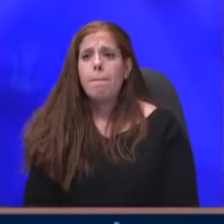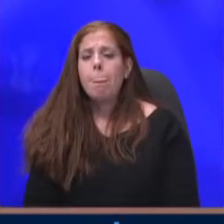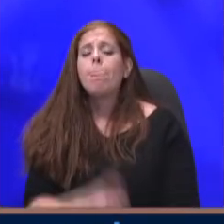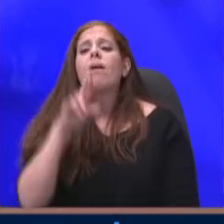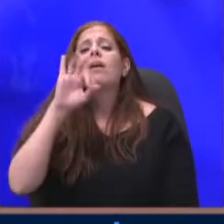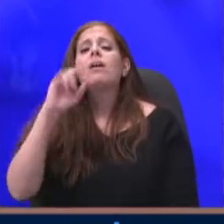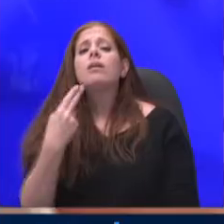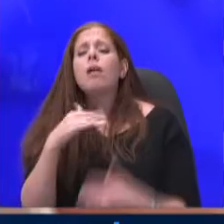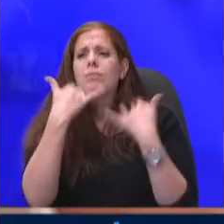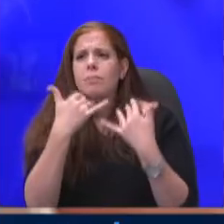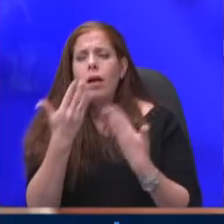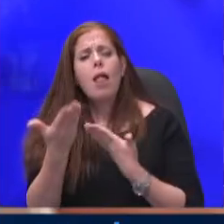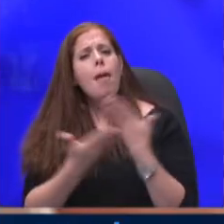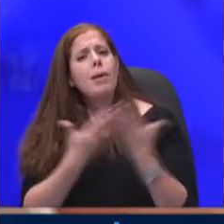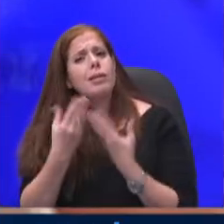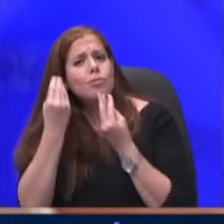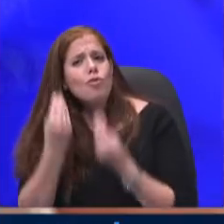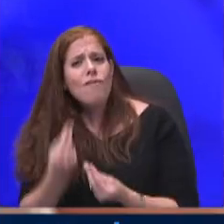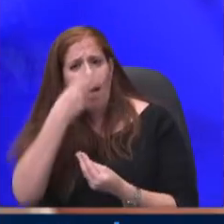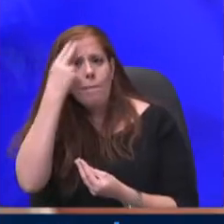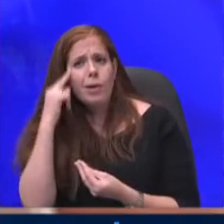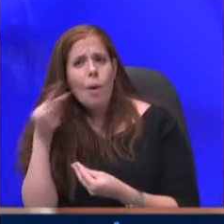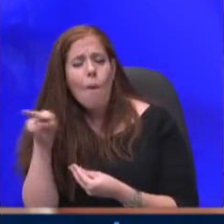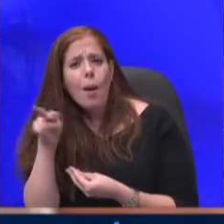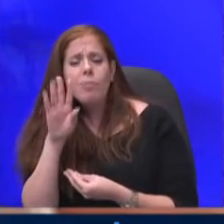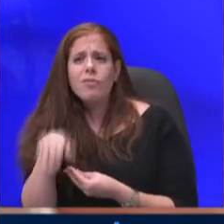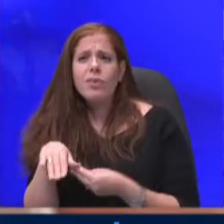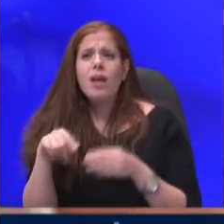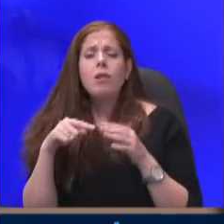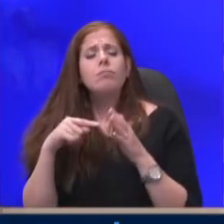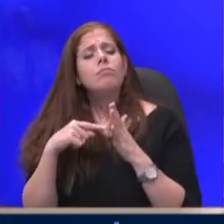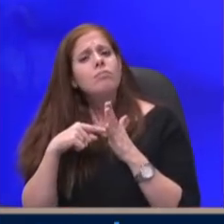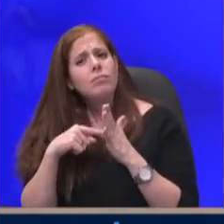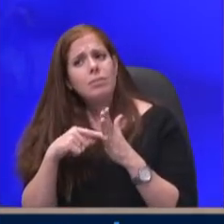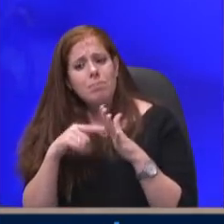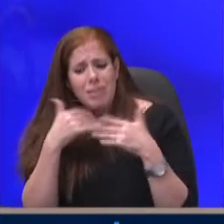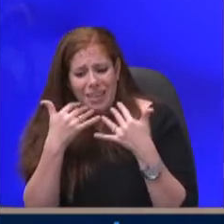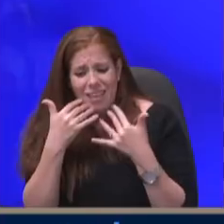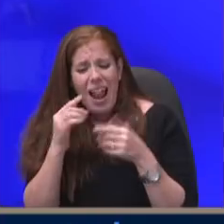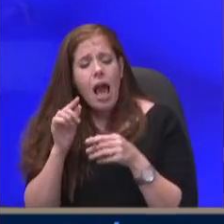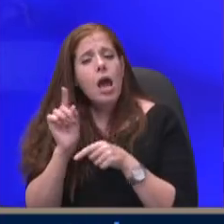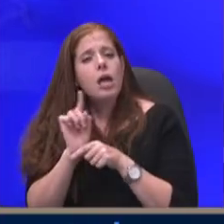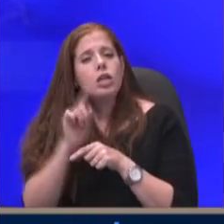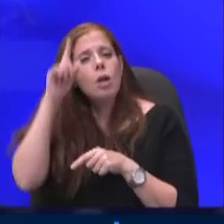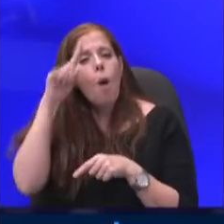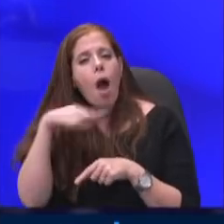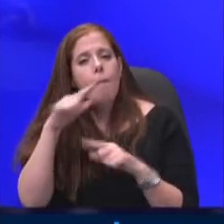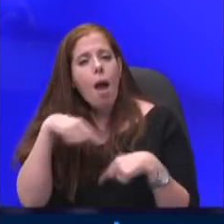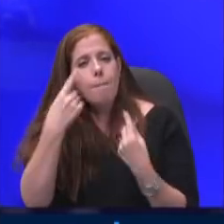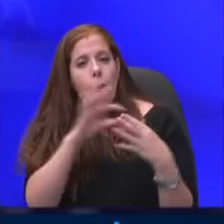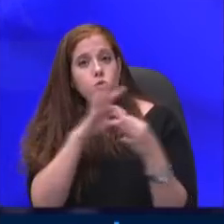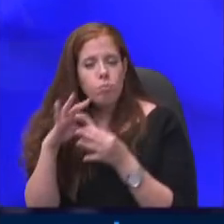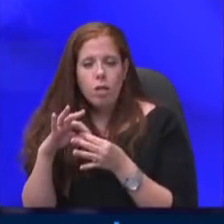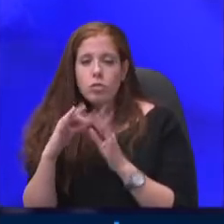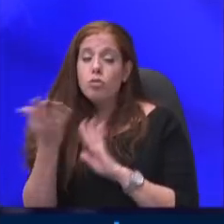טובה בין הוריה, וגם מסמנת את הרגע שאביה אמר למשפט, שבדיעבד אומר הרבה. כן,